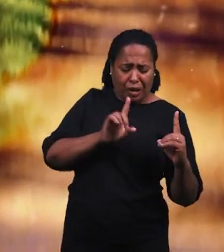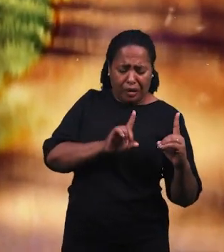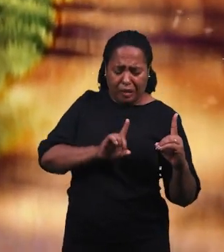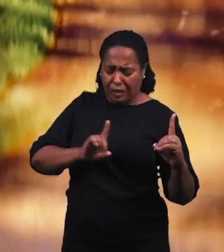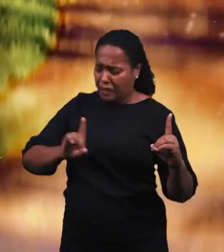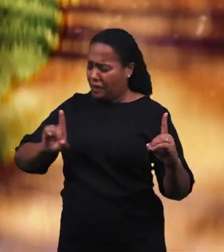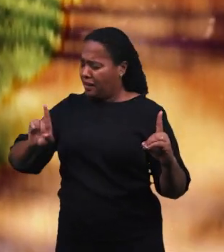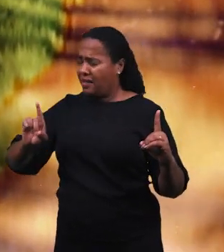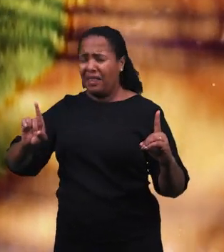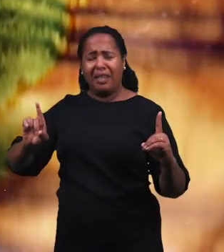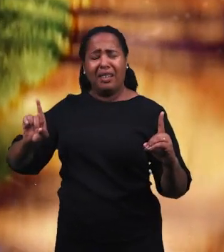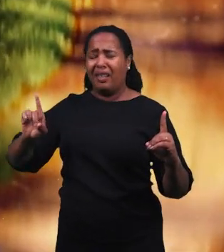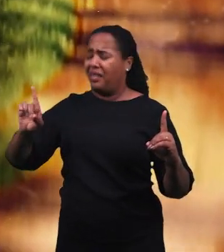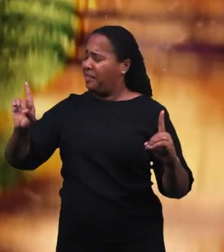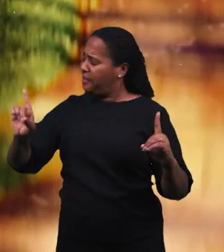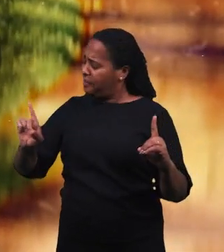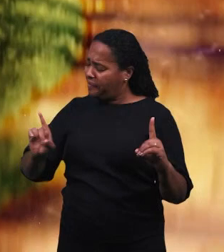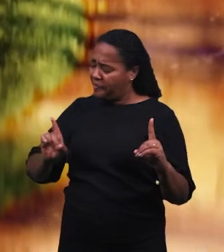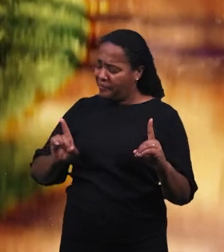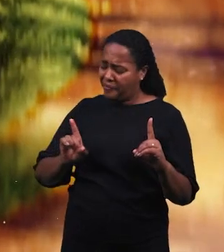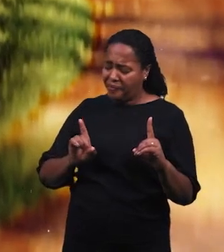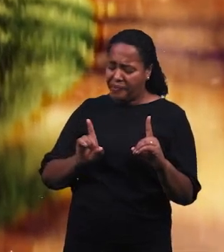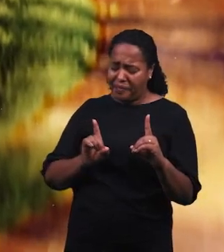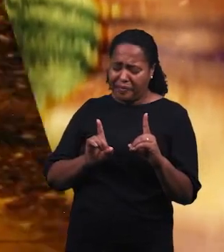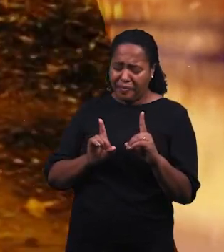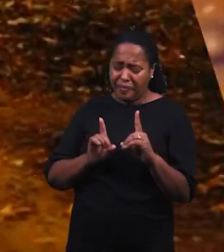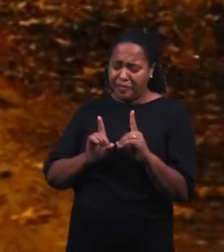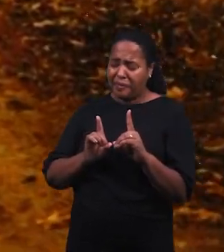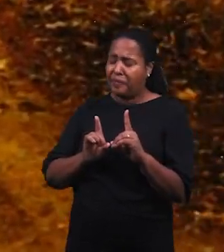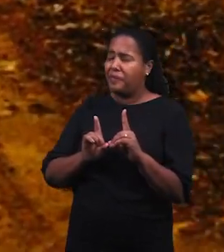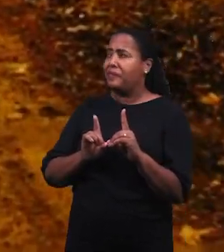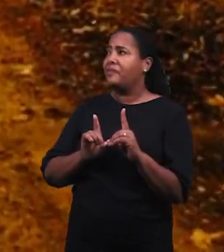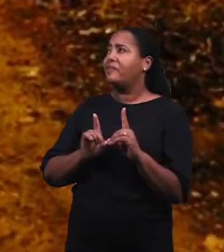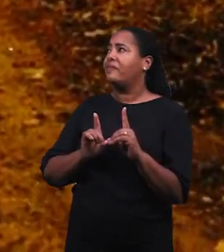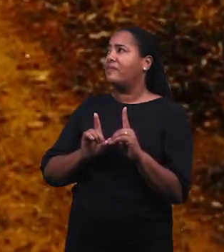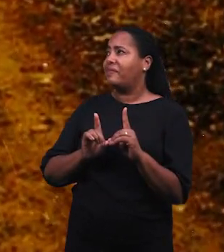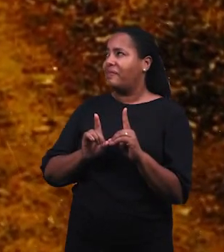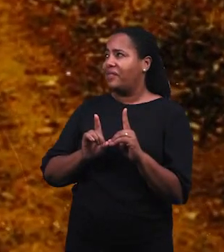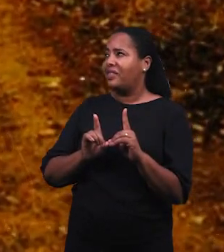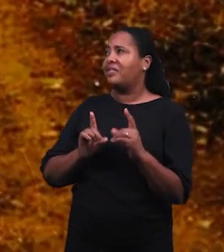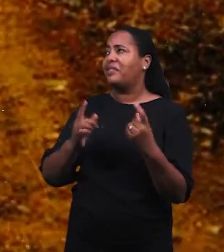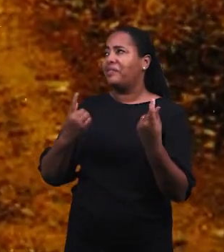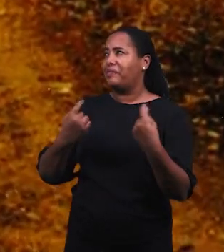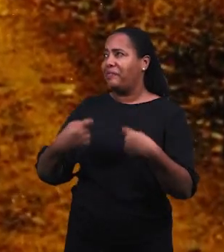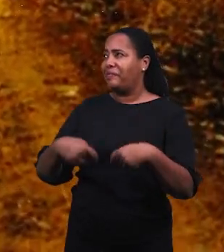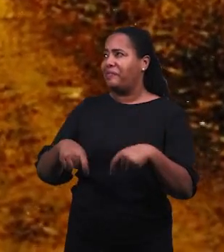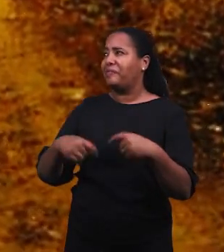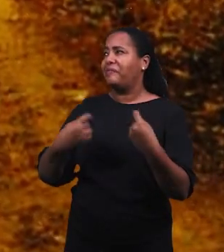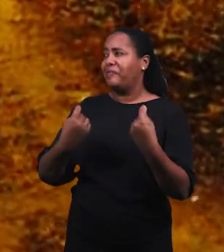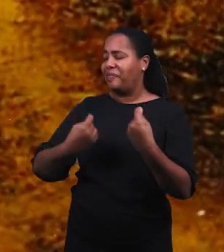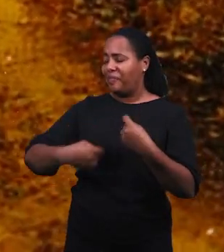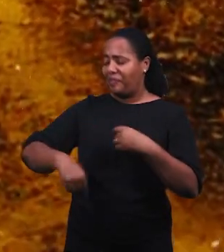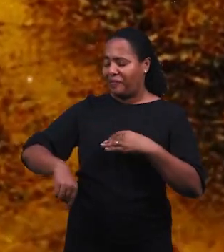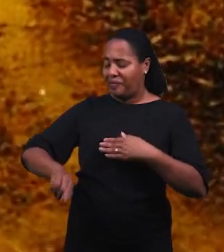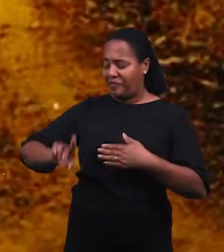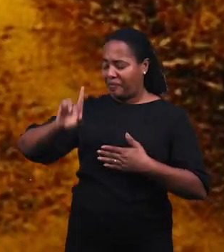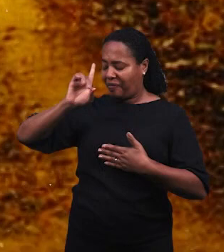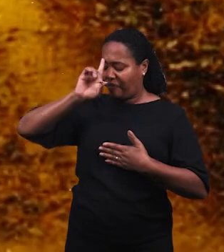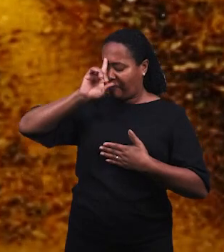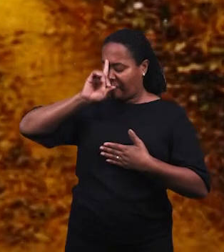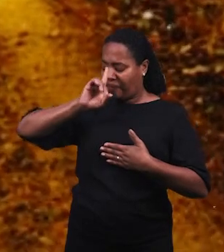Не позволяй мне идти без присутствия Твоего, о Господь, Бог